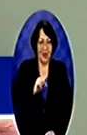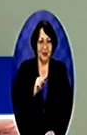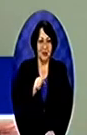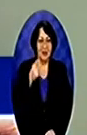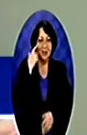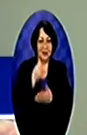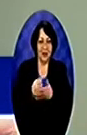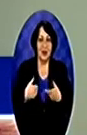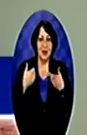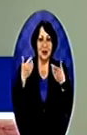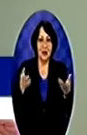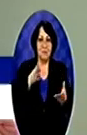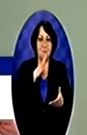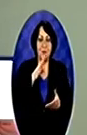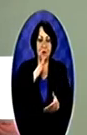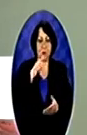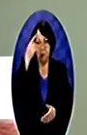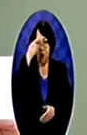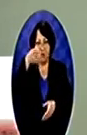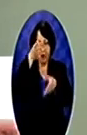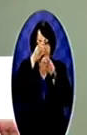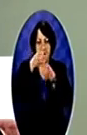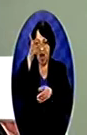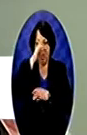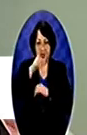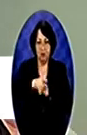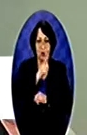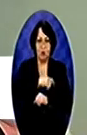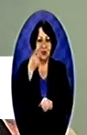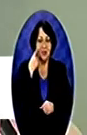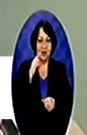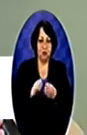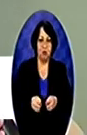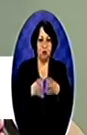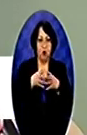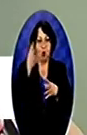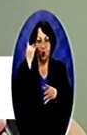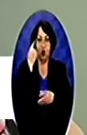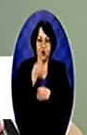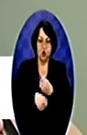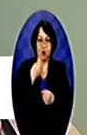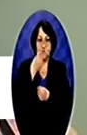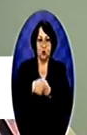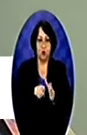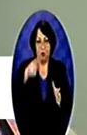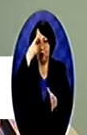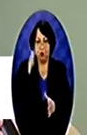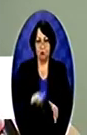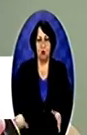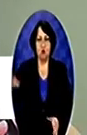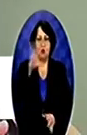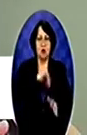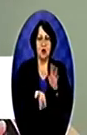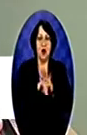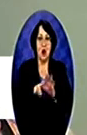санал тавина. Монгол эрдэмтдийн гаргасан бүтээлээр ойрын 1-2 жилд бол Монгол Улсын малыг бүрэн эмчилж сэргийлэх тийм